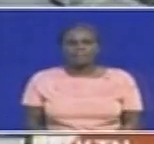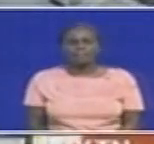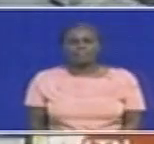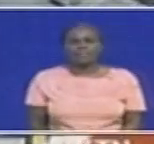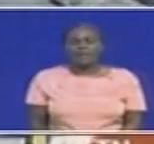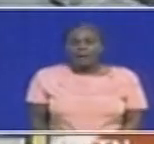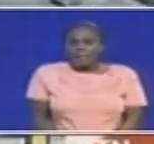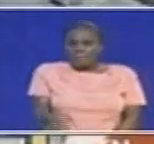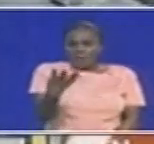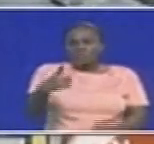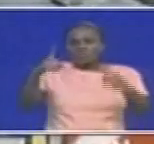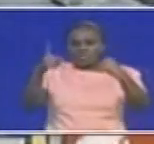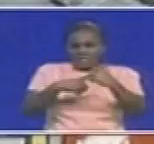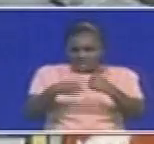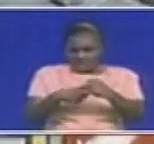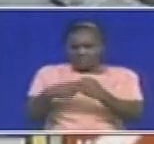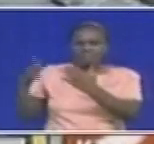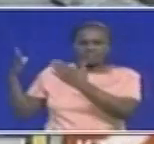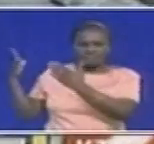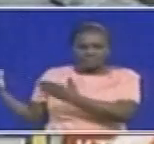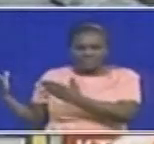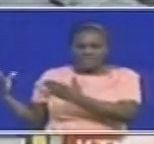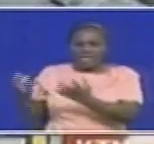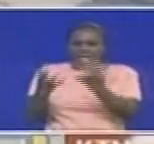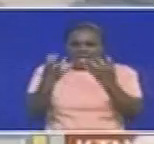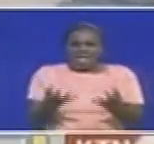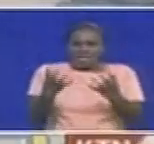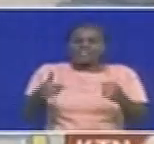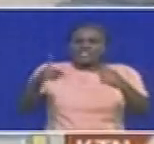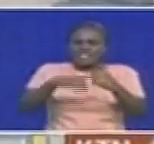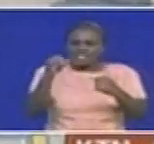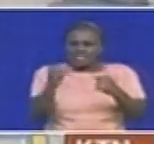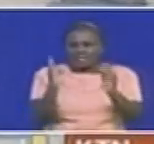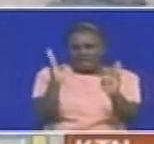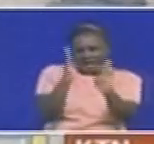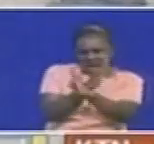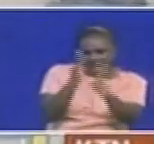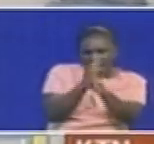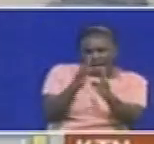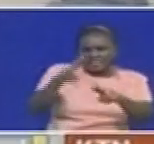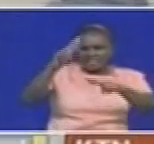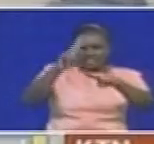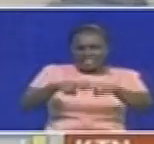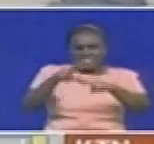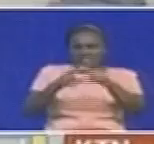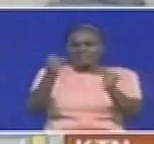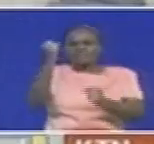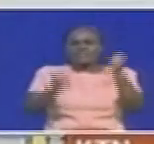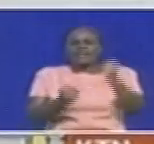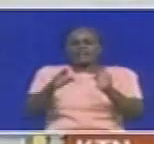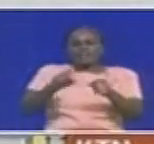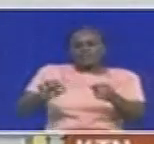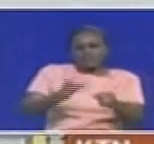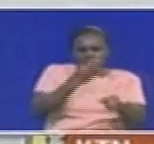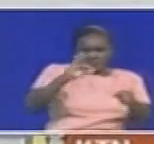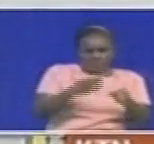Mabomu sita aina ya pipe bomb yenye uzito wa kilo 60 yalifichwa ndani ya viti vya gari hili kwa kushonewa magodoro,